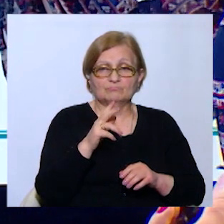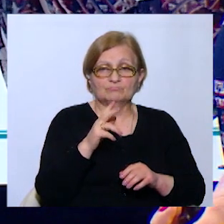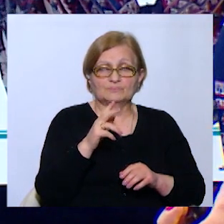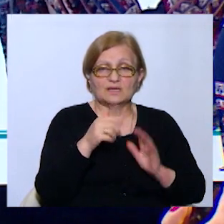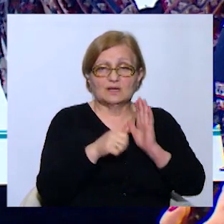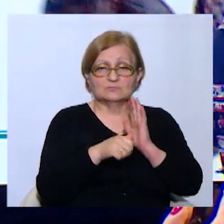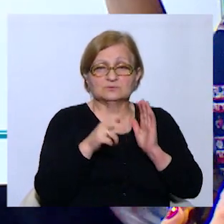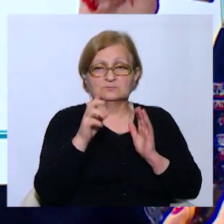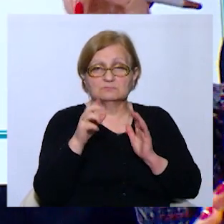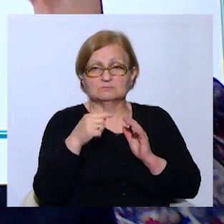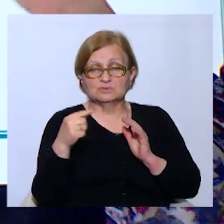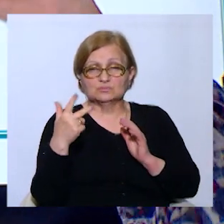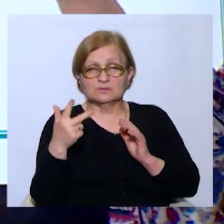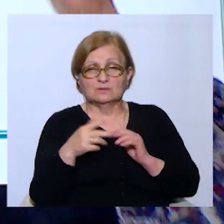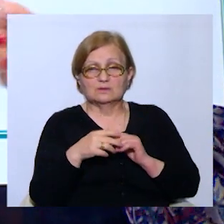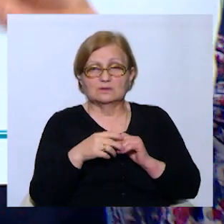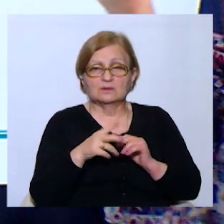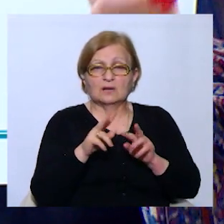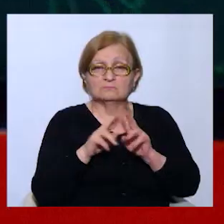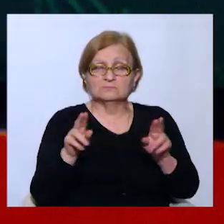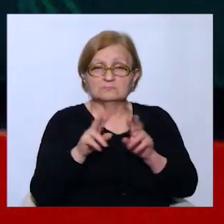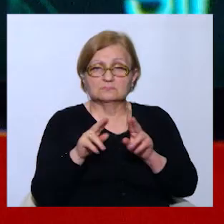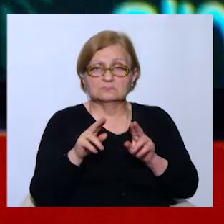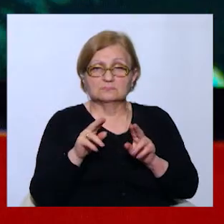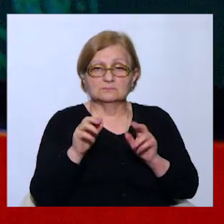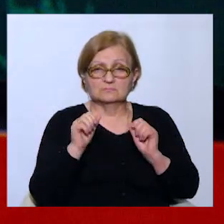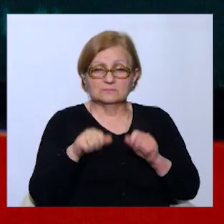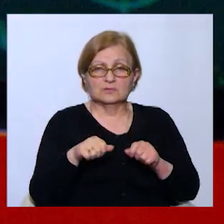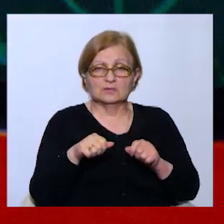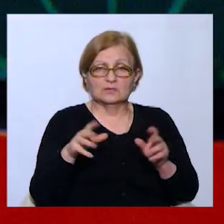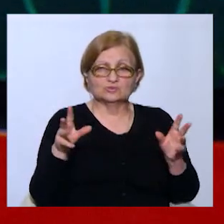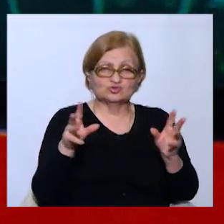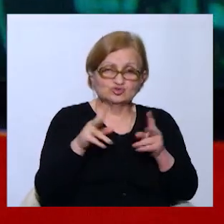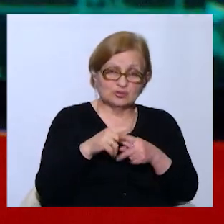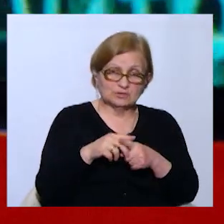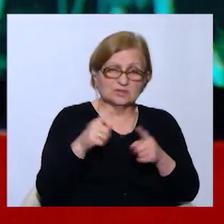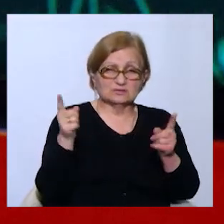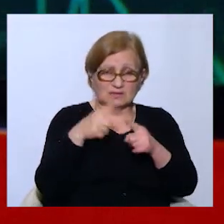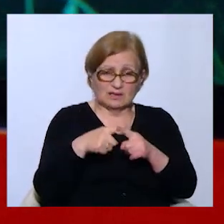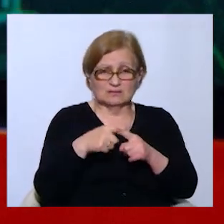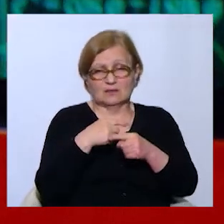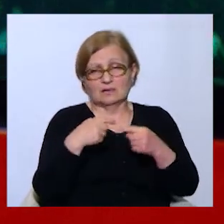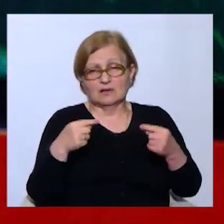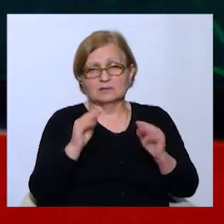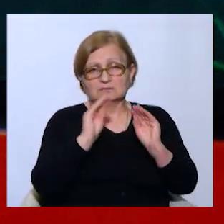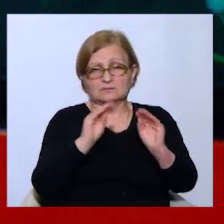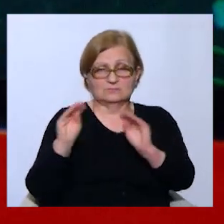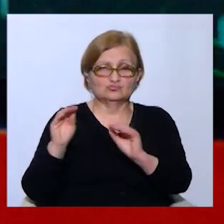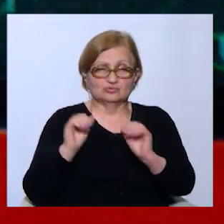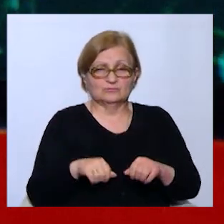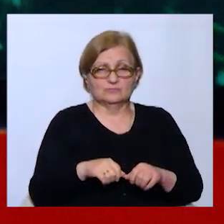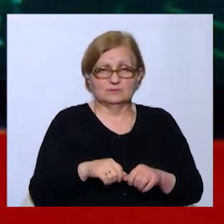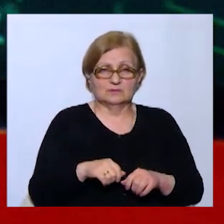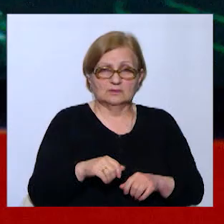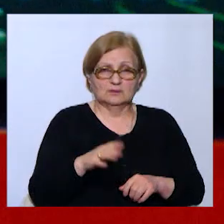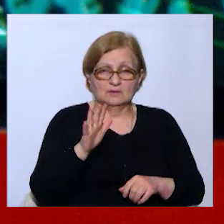6b -3b, ხო? ანუ მსგავსი წევრების შეერთება და დალაგება შეგვიძლია გამოსახულებაში, ხო? ანუ მაქვს